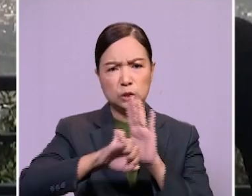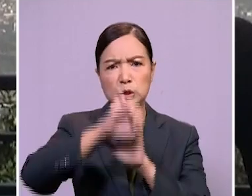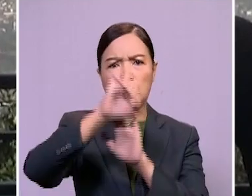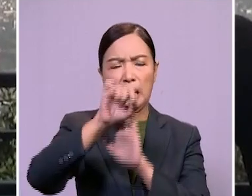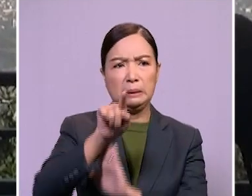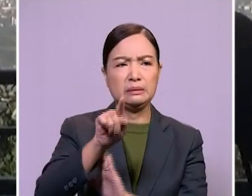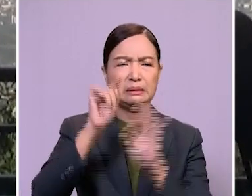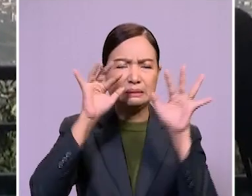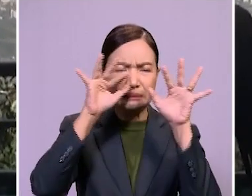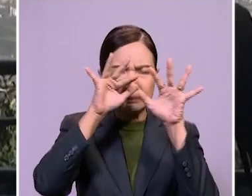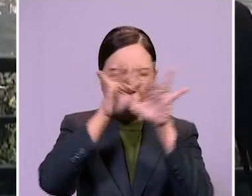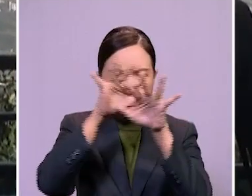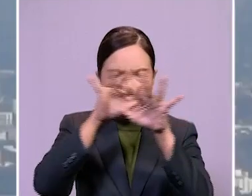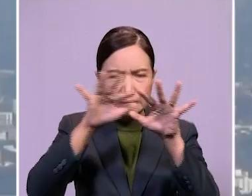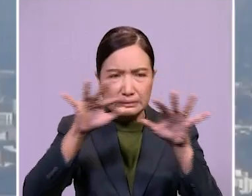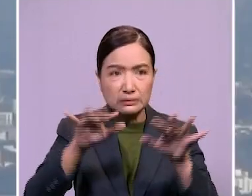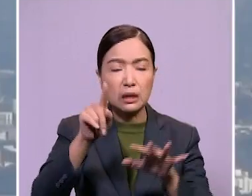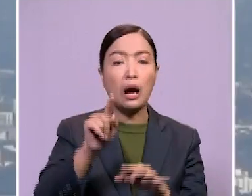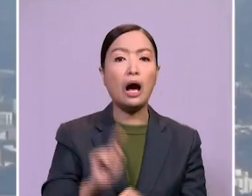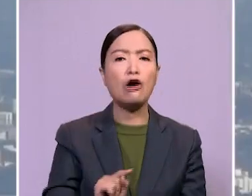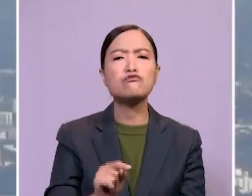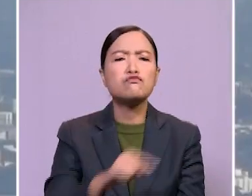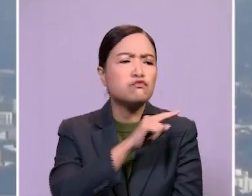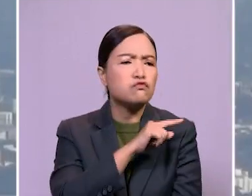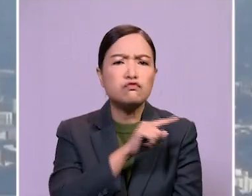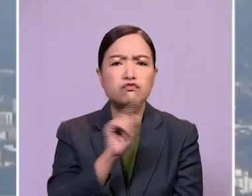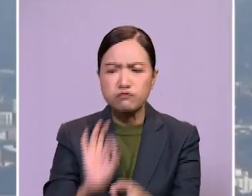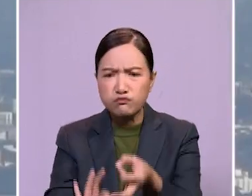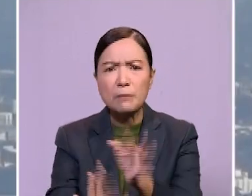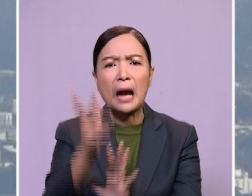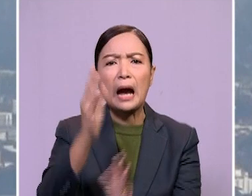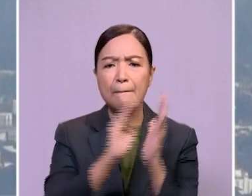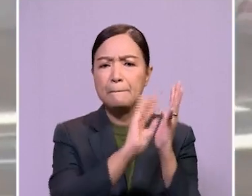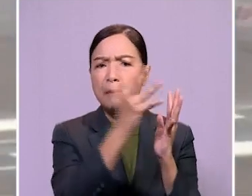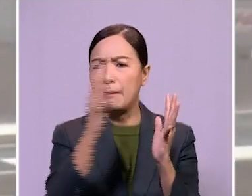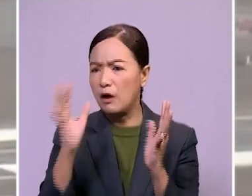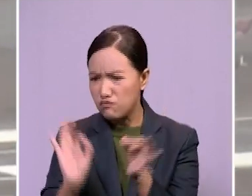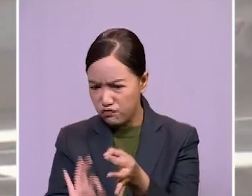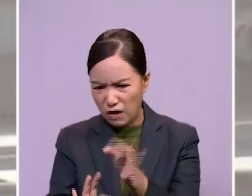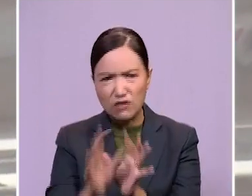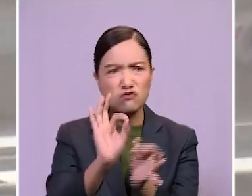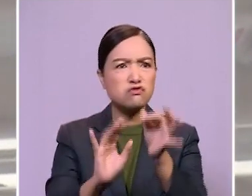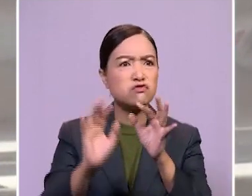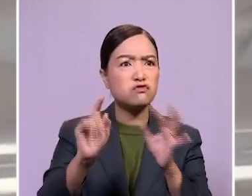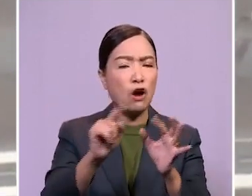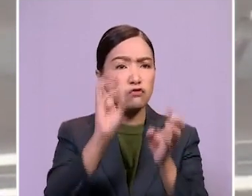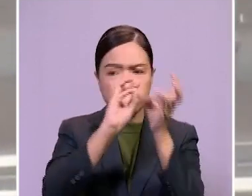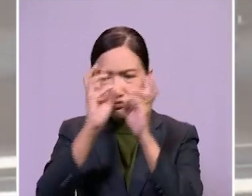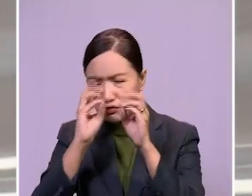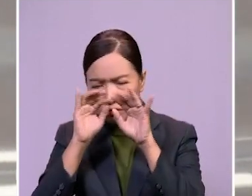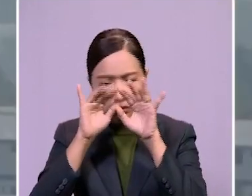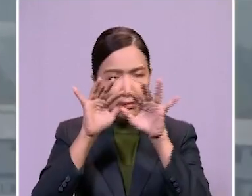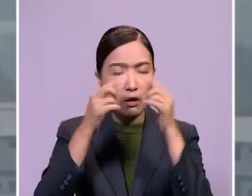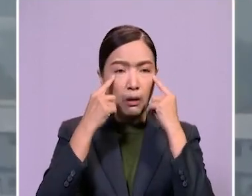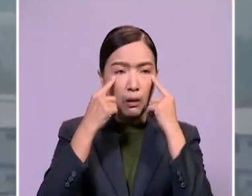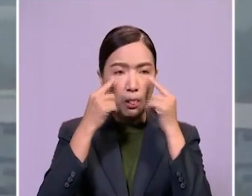ถูกปกคลุมไปด้วยหมอกควันจากไฟป่าแล้วค่าpm2.5คุณผู้ชมลองดูสิทัศนวิสัยเป็นแบบนี้เพราะ